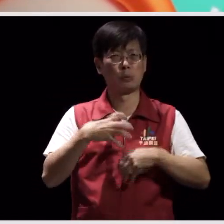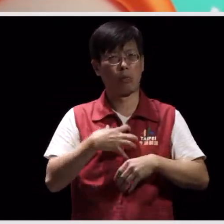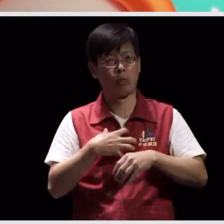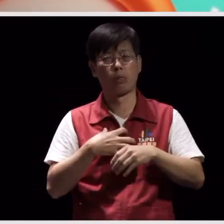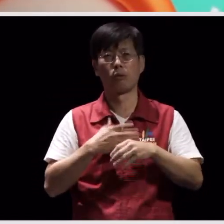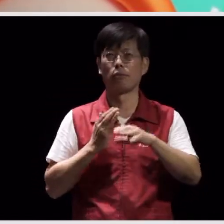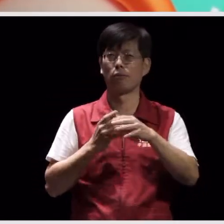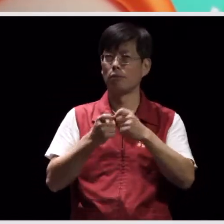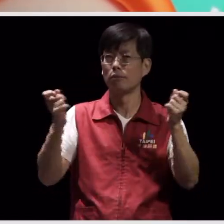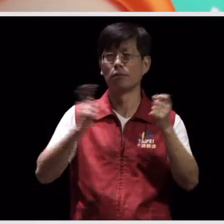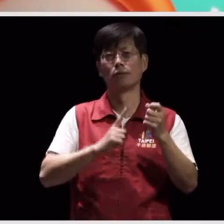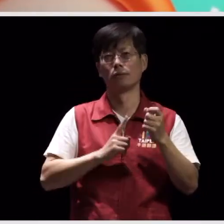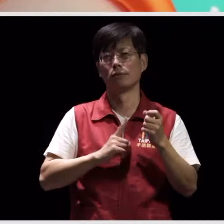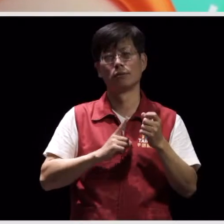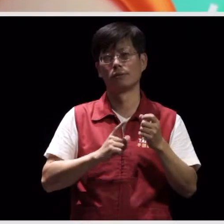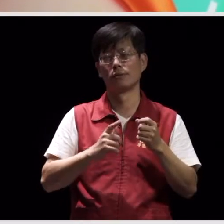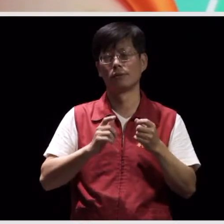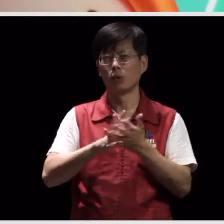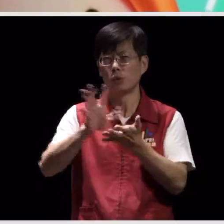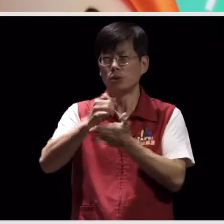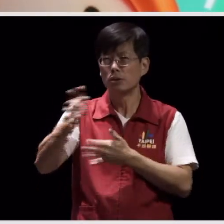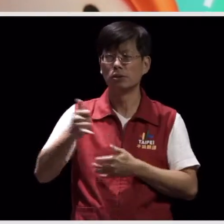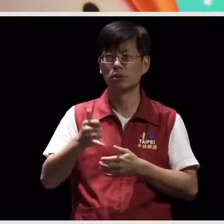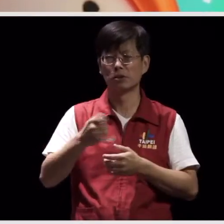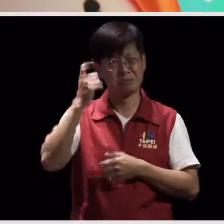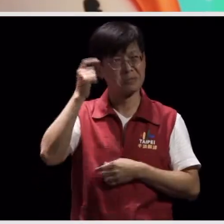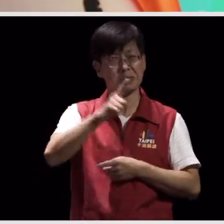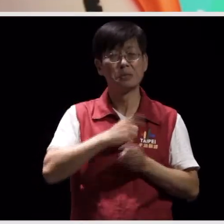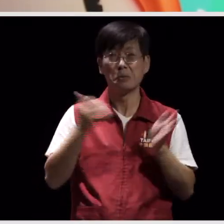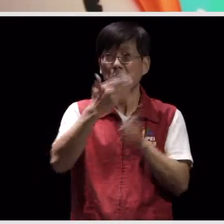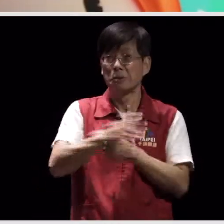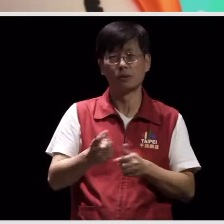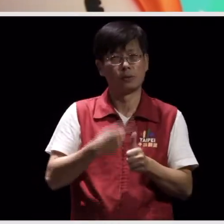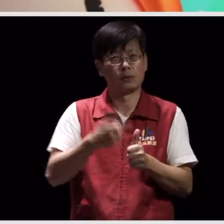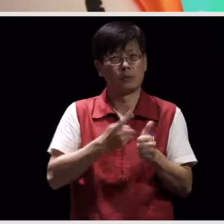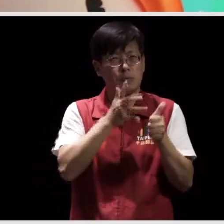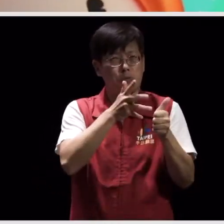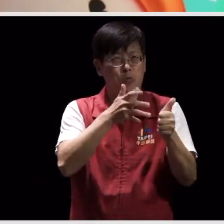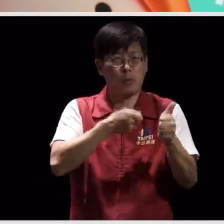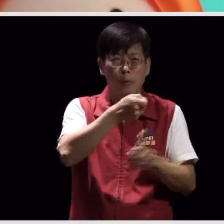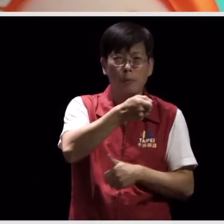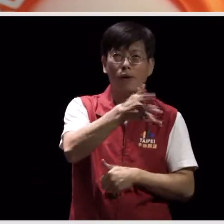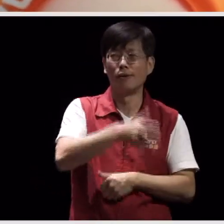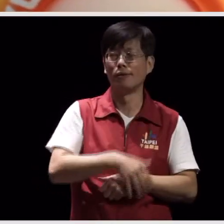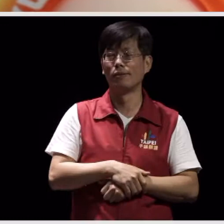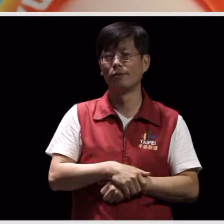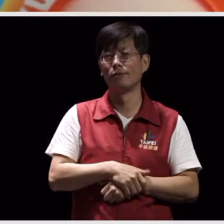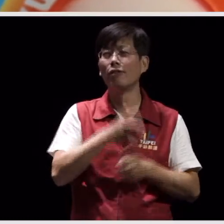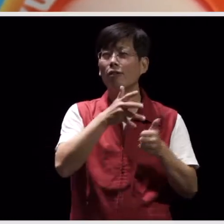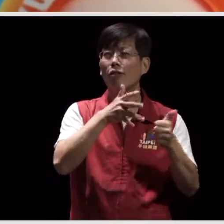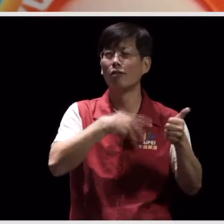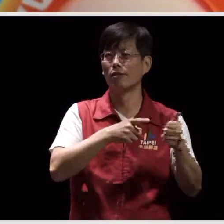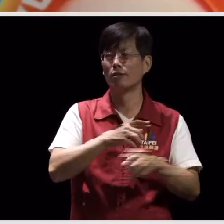好，有一天就有一个记者想说啊，他快要挂了，采访一下他好了，这样，然后去采访他。就问贾博士，